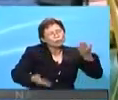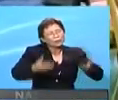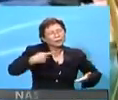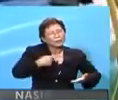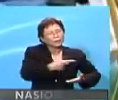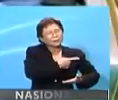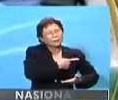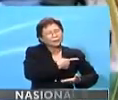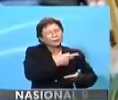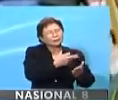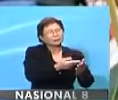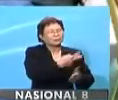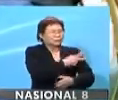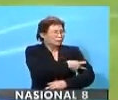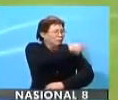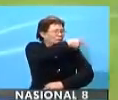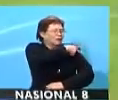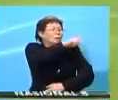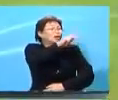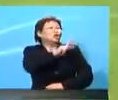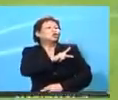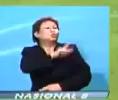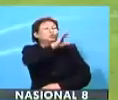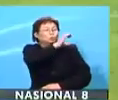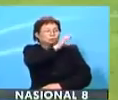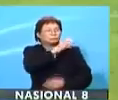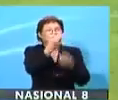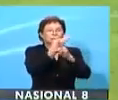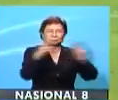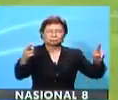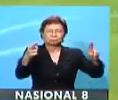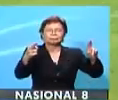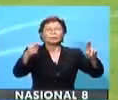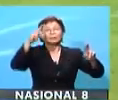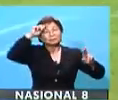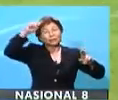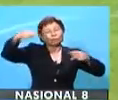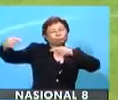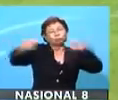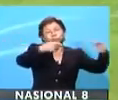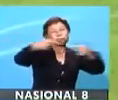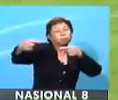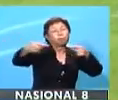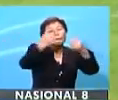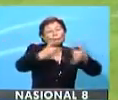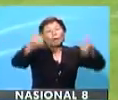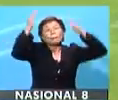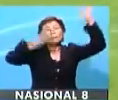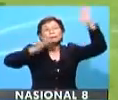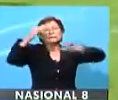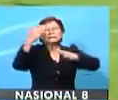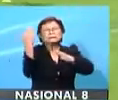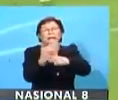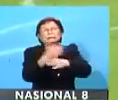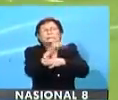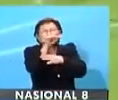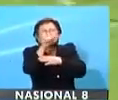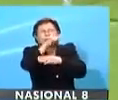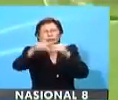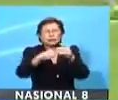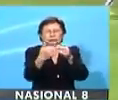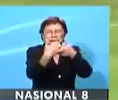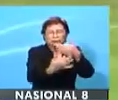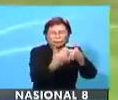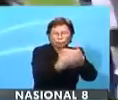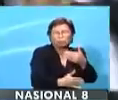akan naikkan sebagai ketua jurulatih. Persiapan sang penyu untuk menghadapi saingan Piala Malaysia sedikit terganggu apabila